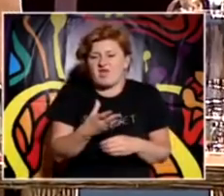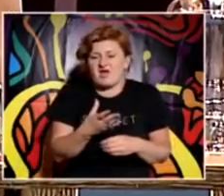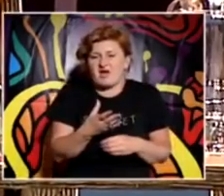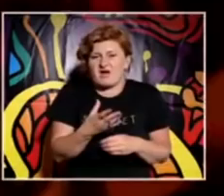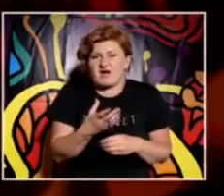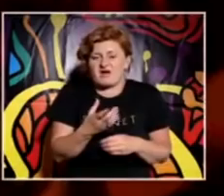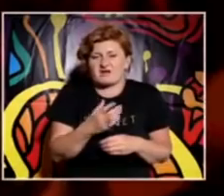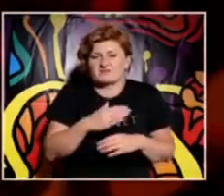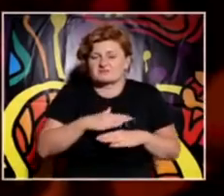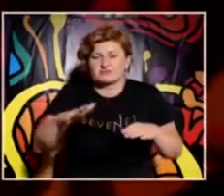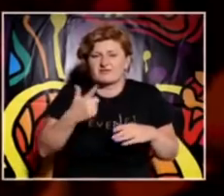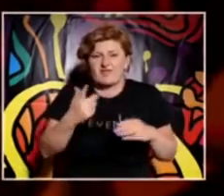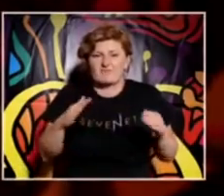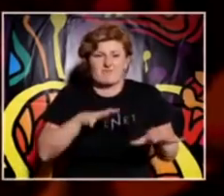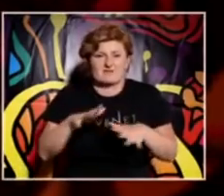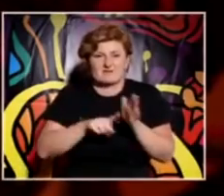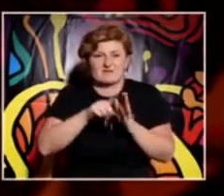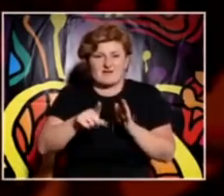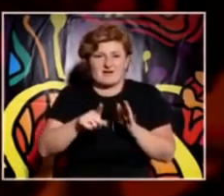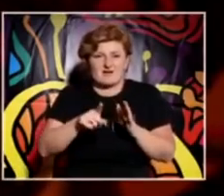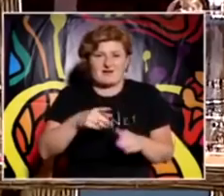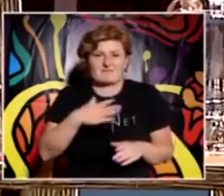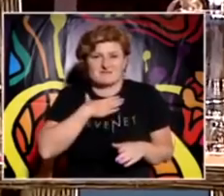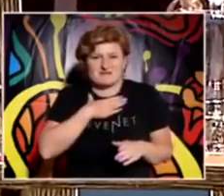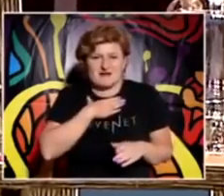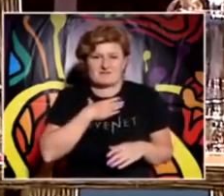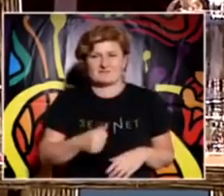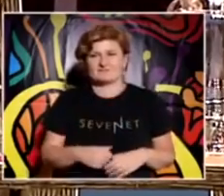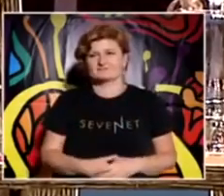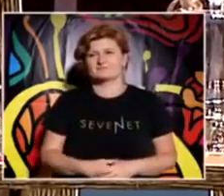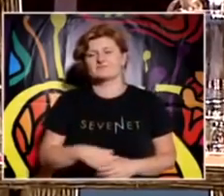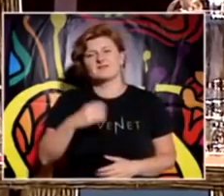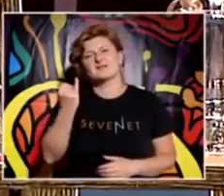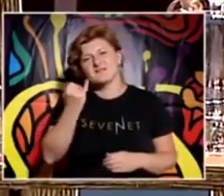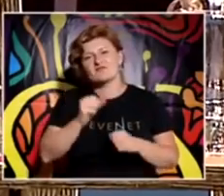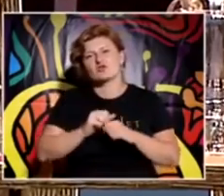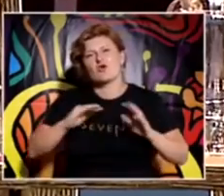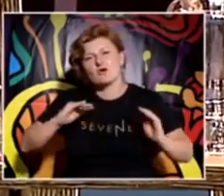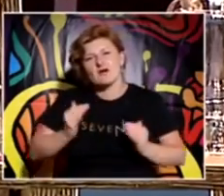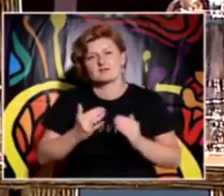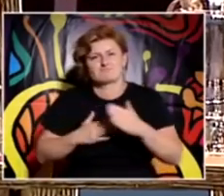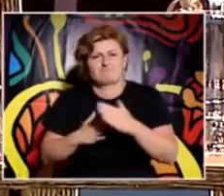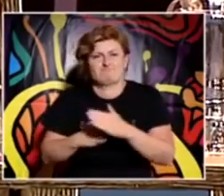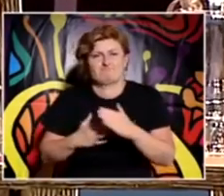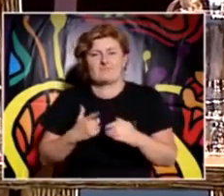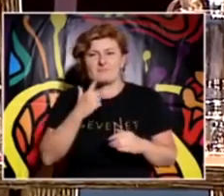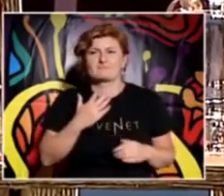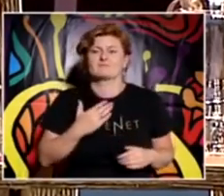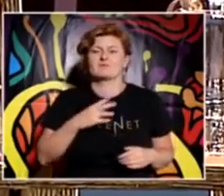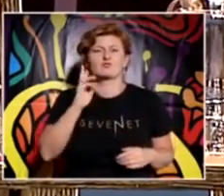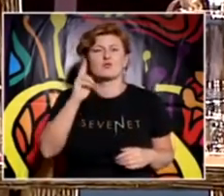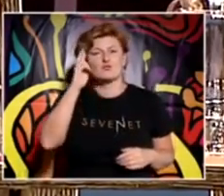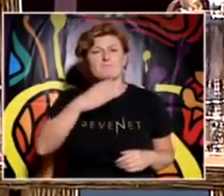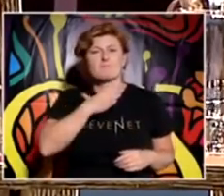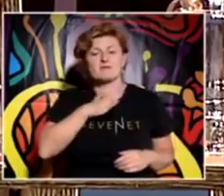naprawdę. No chyba, że chcesz się go pozbyć. Zawsze są pewne ograniczenia, prawda? Też musimy rozumieć to, że pies ma